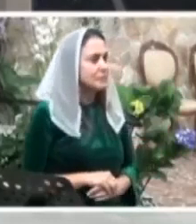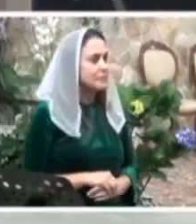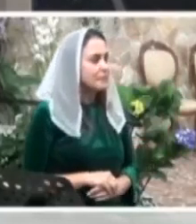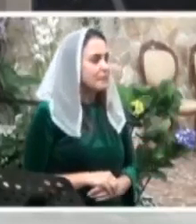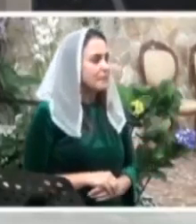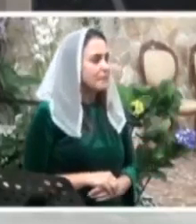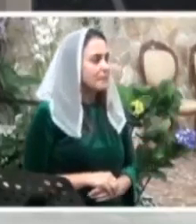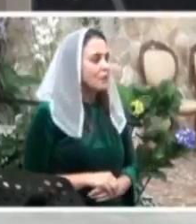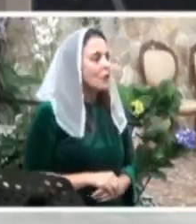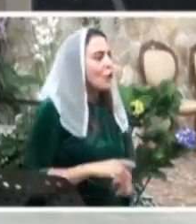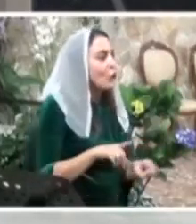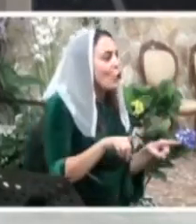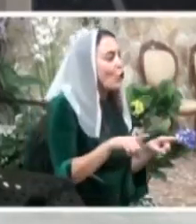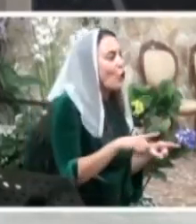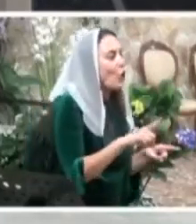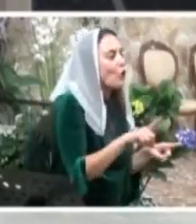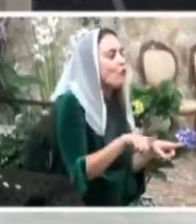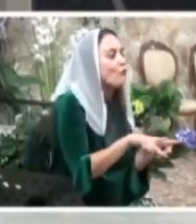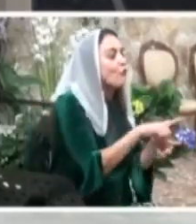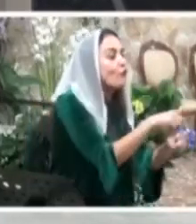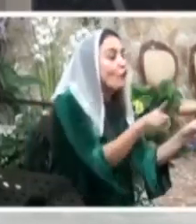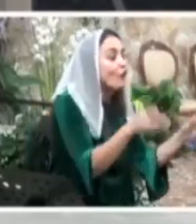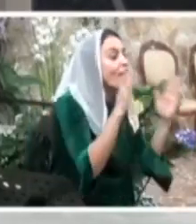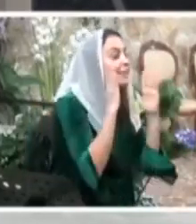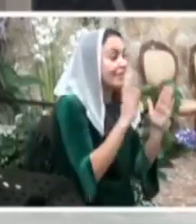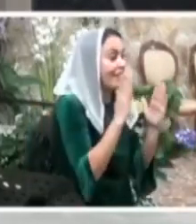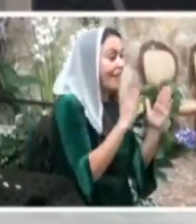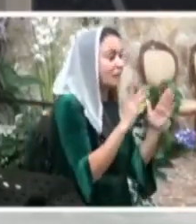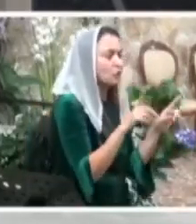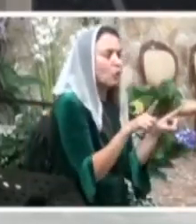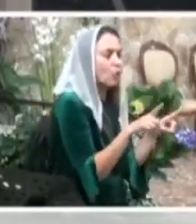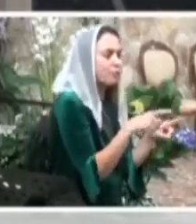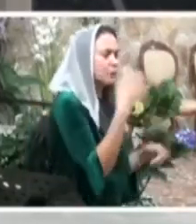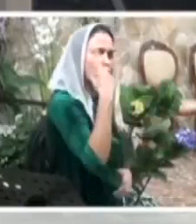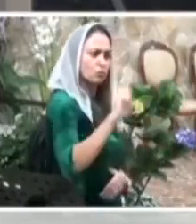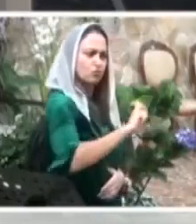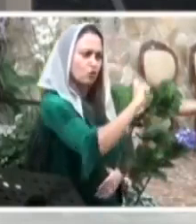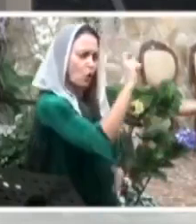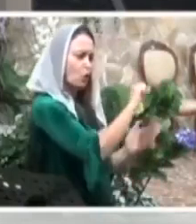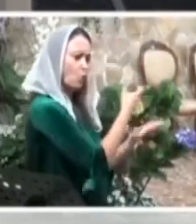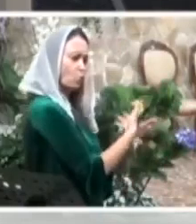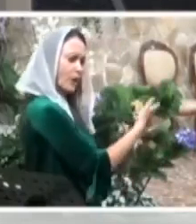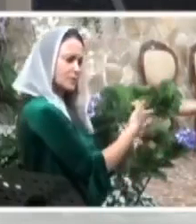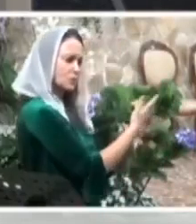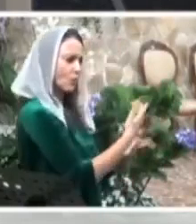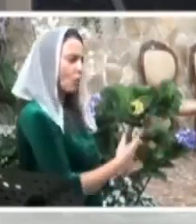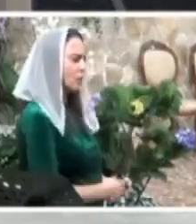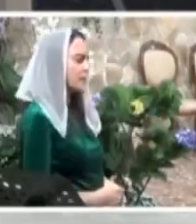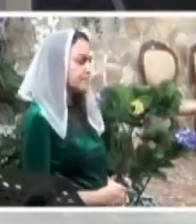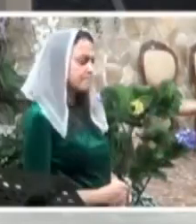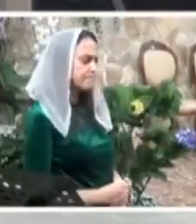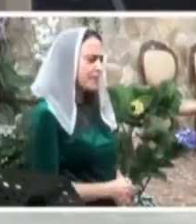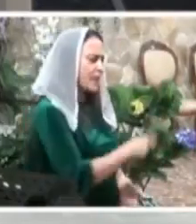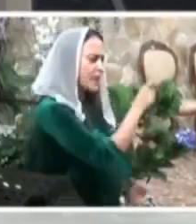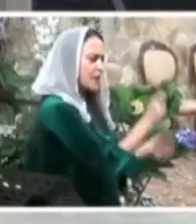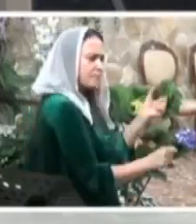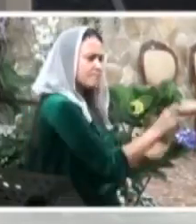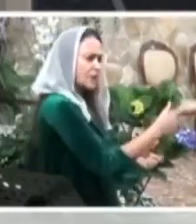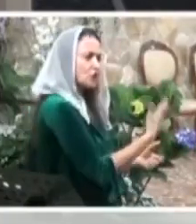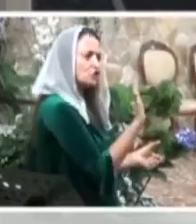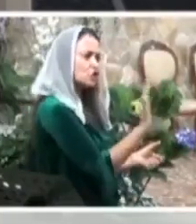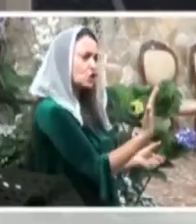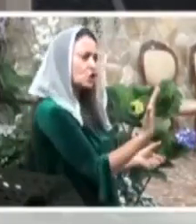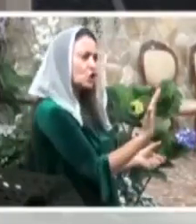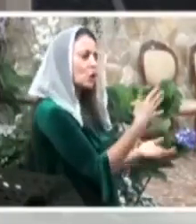come le cinque vergini stolte. Un giorno trovarsi dinanzi una porta chiusa,